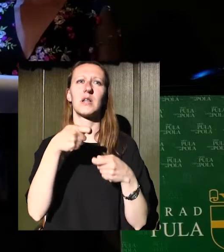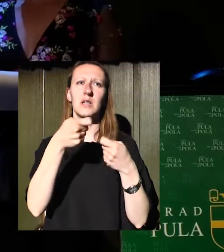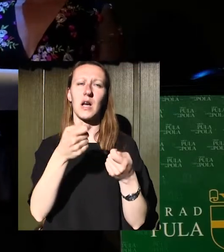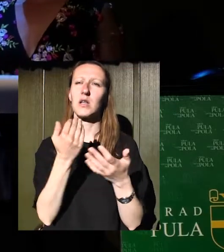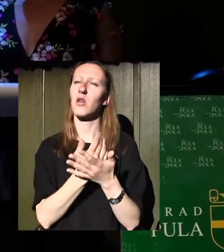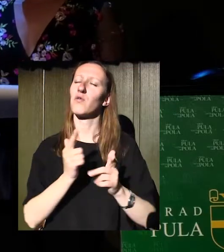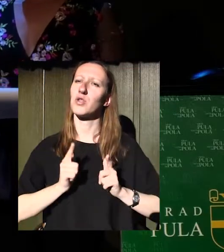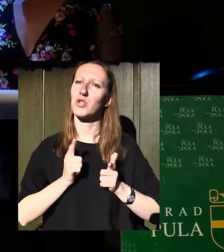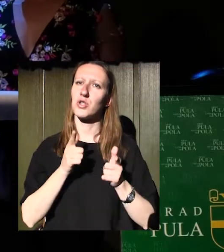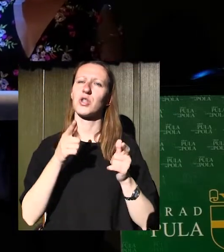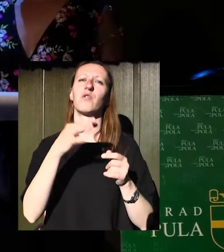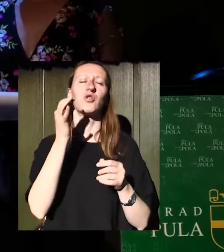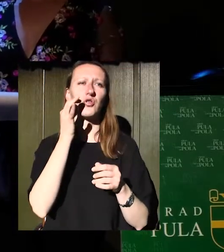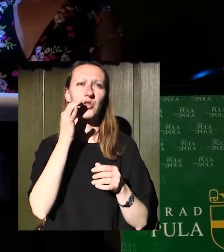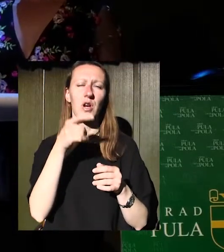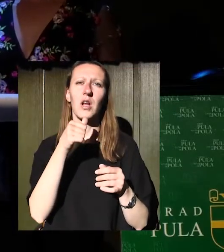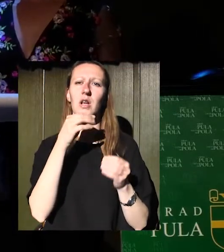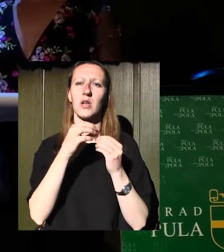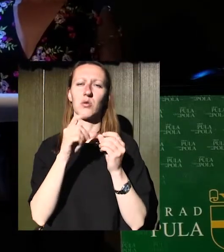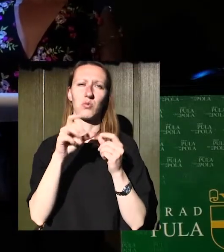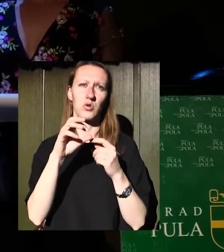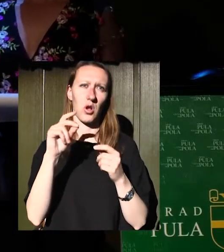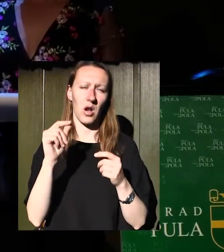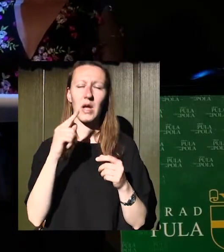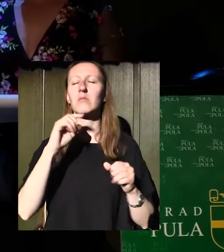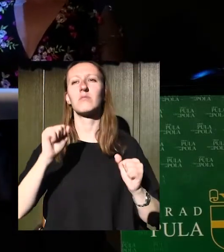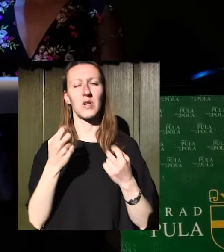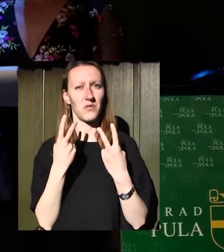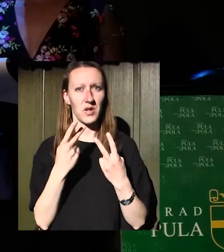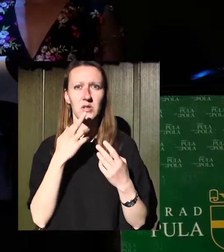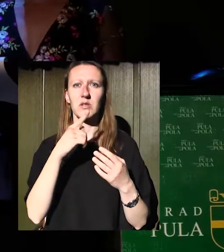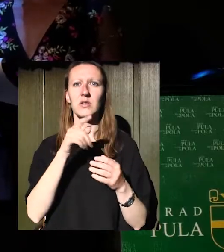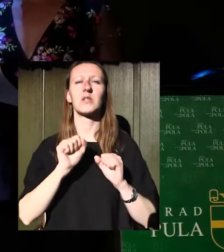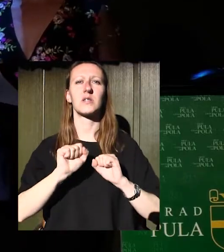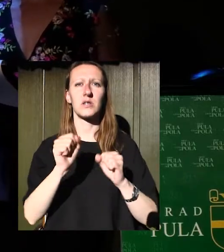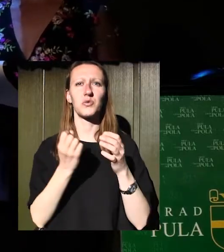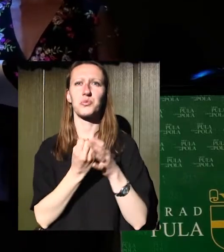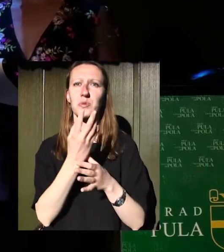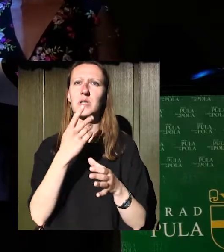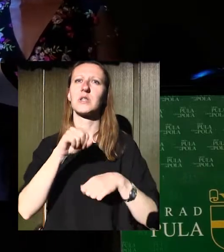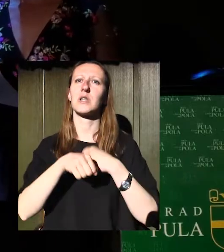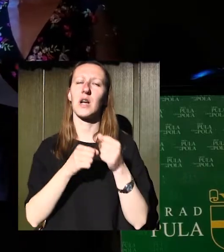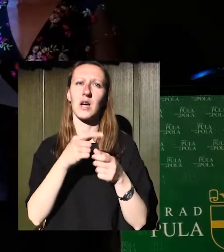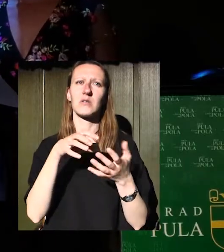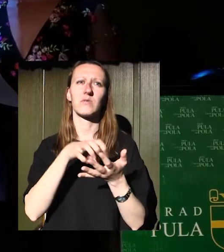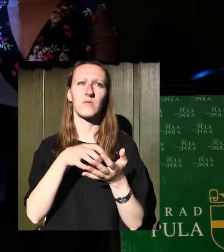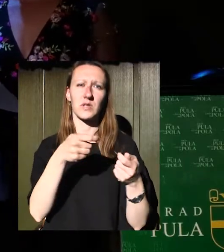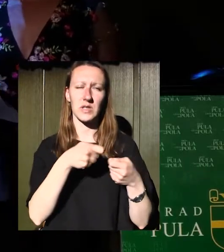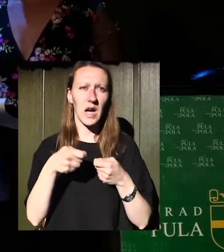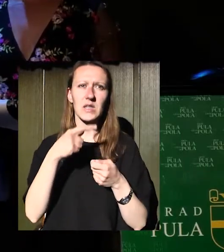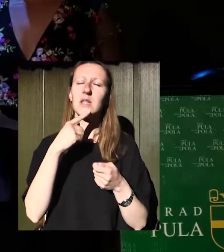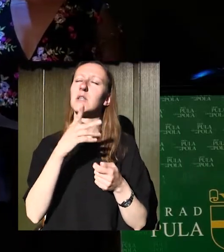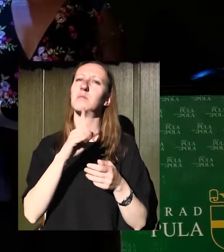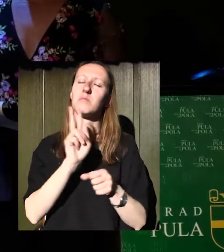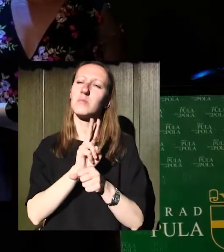aver ridato nuova vita al Parco Bosco Siana e Busoler, promuovendo l'importanza della tutela dell'ambiente, lo sviluppo della comunità locale